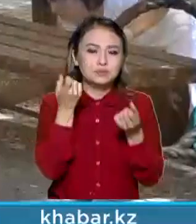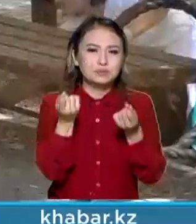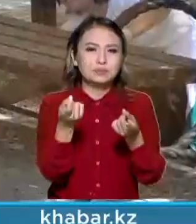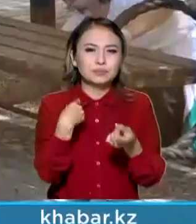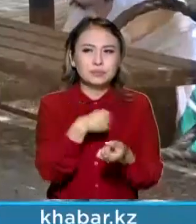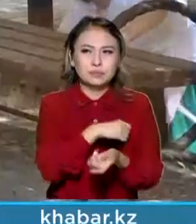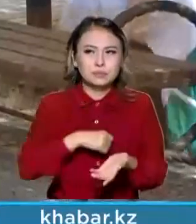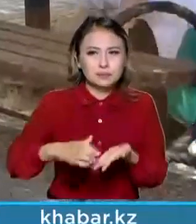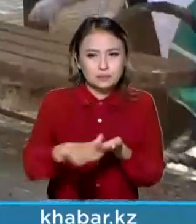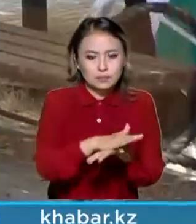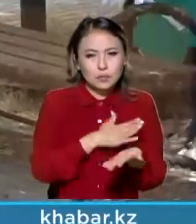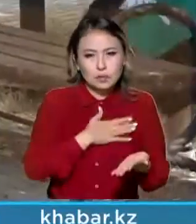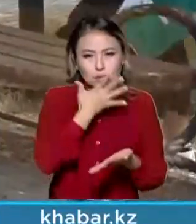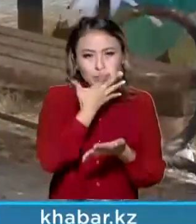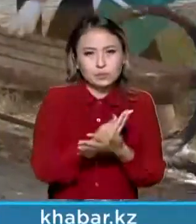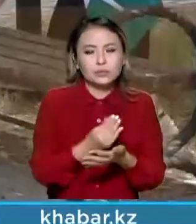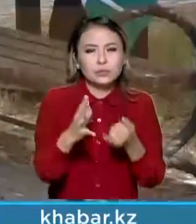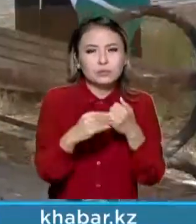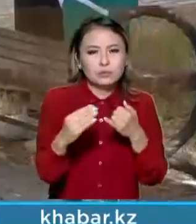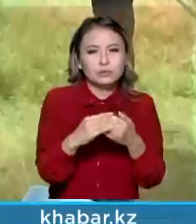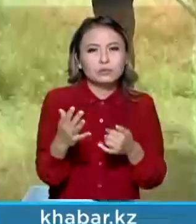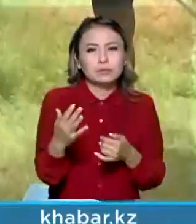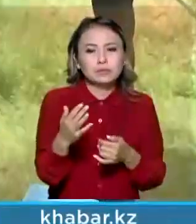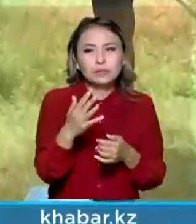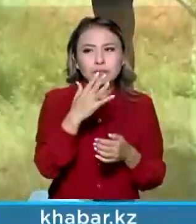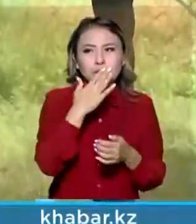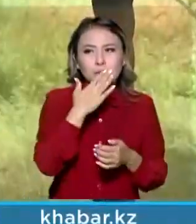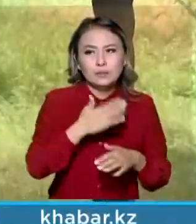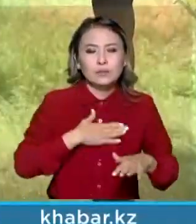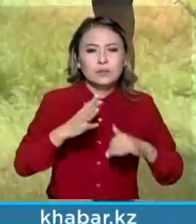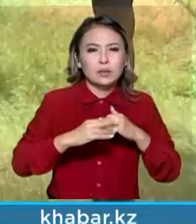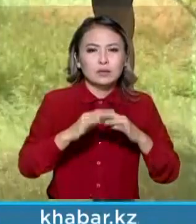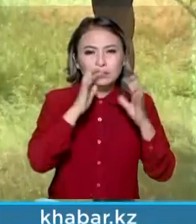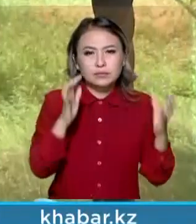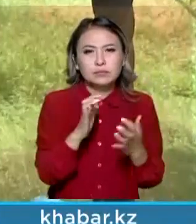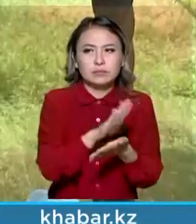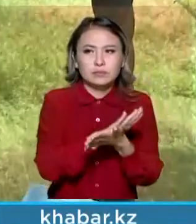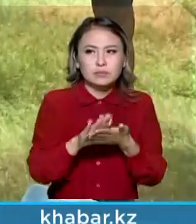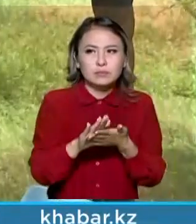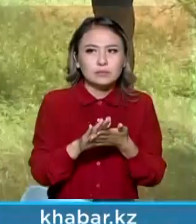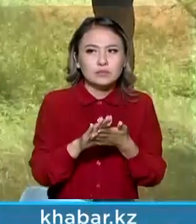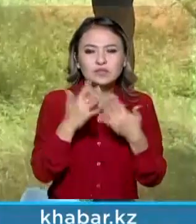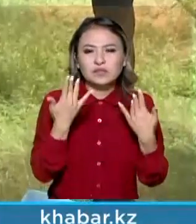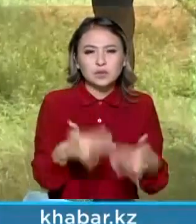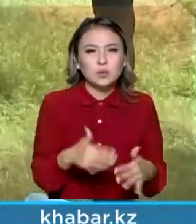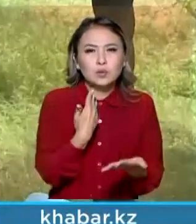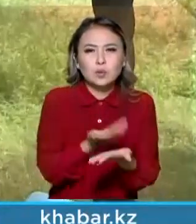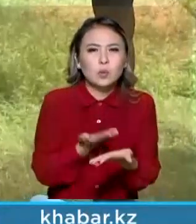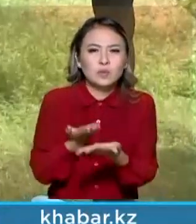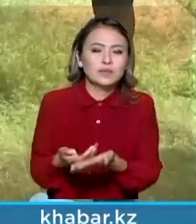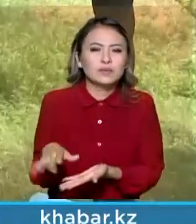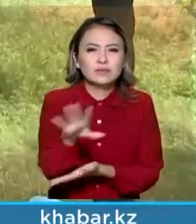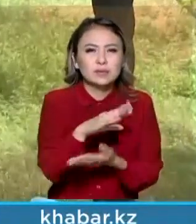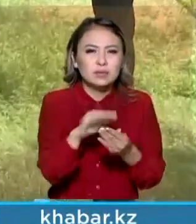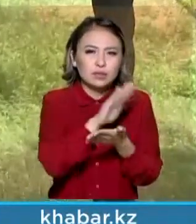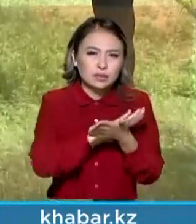жүрмін, өзім туған жерім, сол бүкіл сон бәрін жинап жүрген. Қалан тазастайды, болды осы ғана кеңесім. Қалан